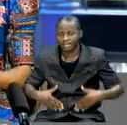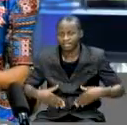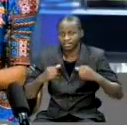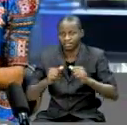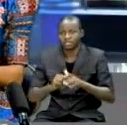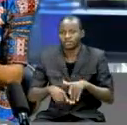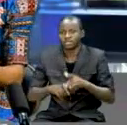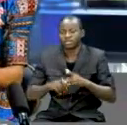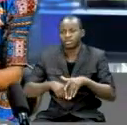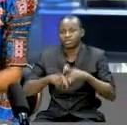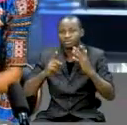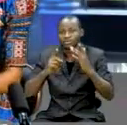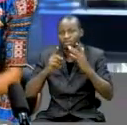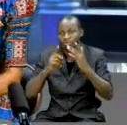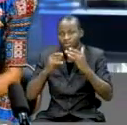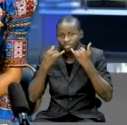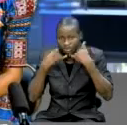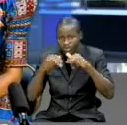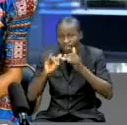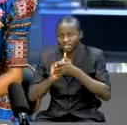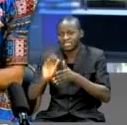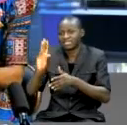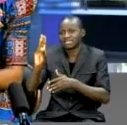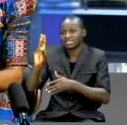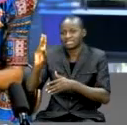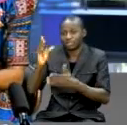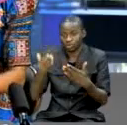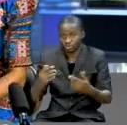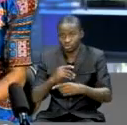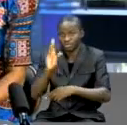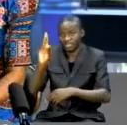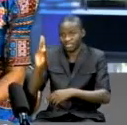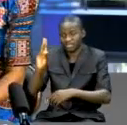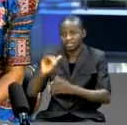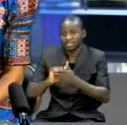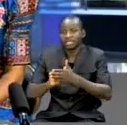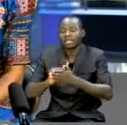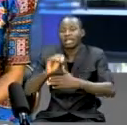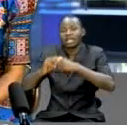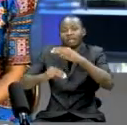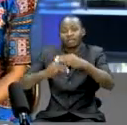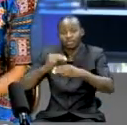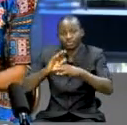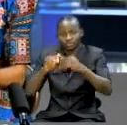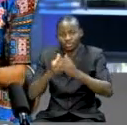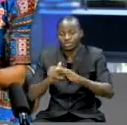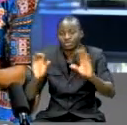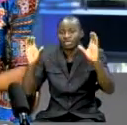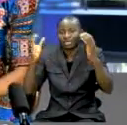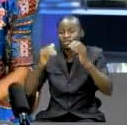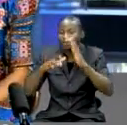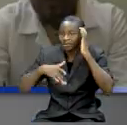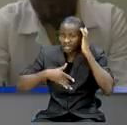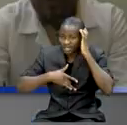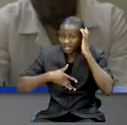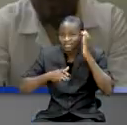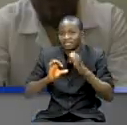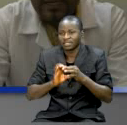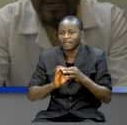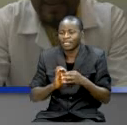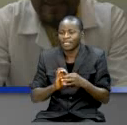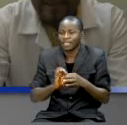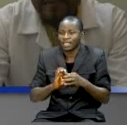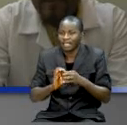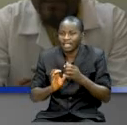donc en début de journal que ce 6 mai 2014, la communauté mondiale célèbre la journée mondiale de lutte contre l'asthme ou autres